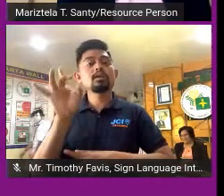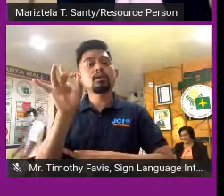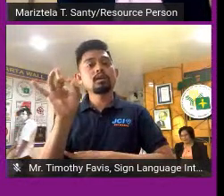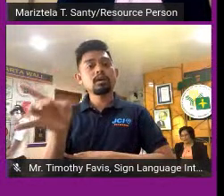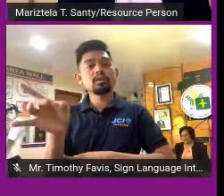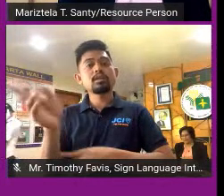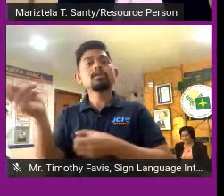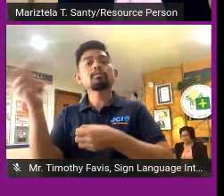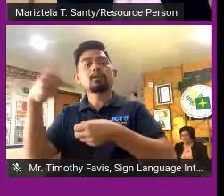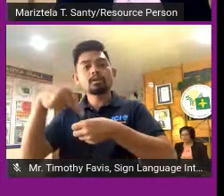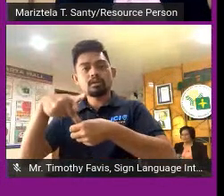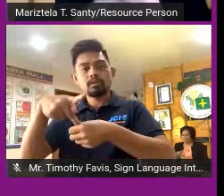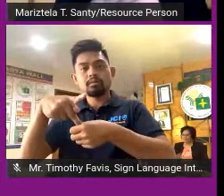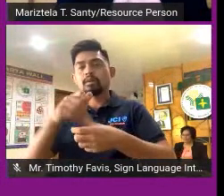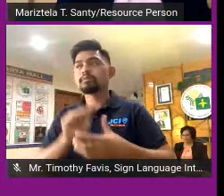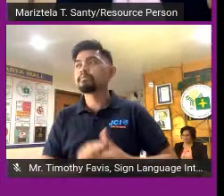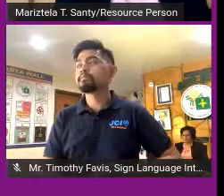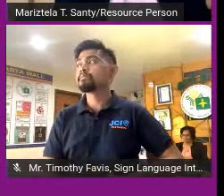natin lahat kayo